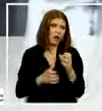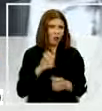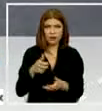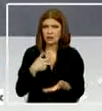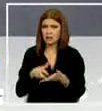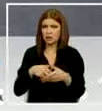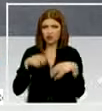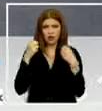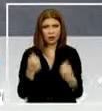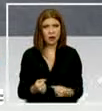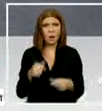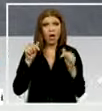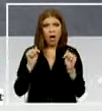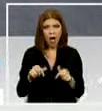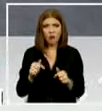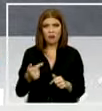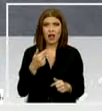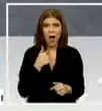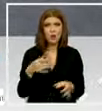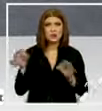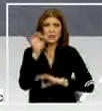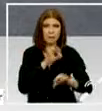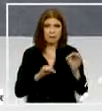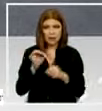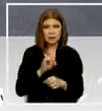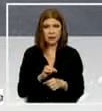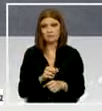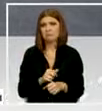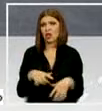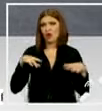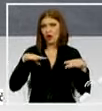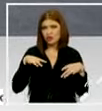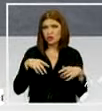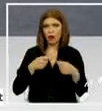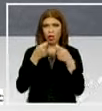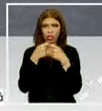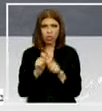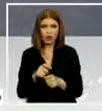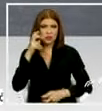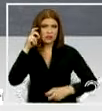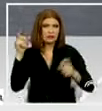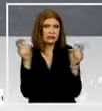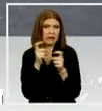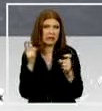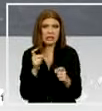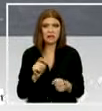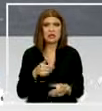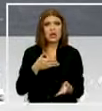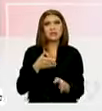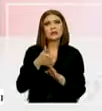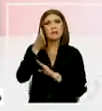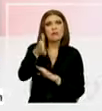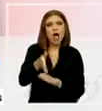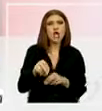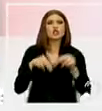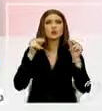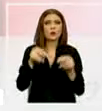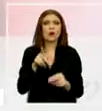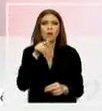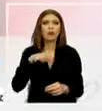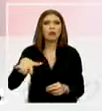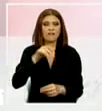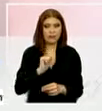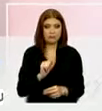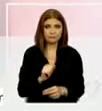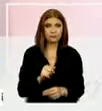circulă greu, mai ales acum, august, septembrie, concediile, toată lumea e stresată, să meargă, să ajungă. În comuna